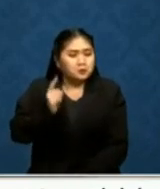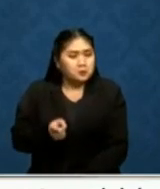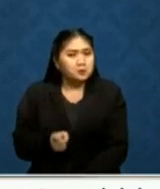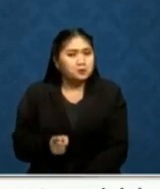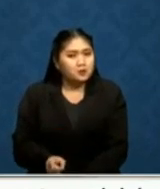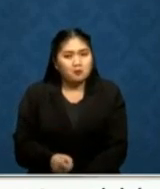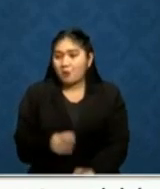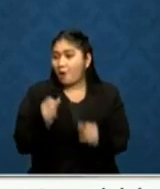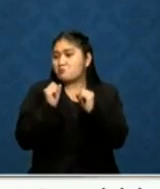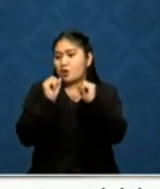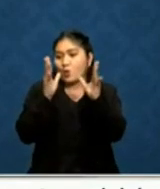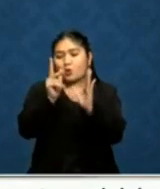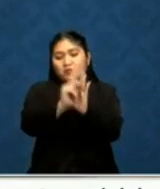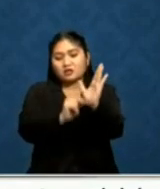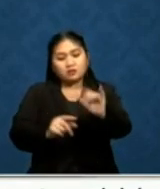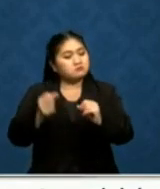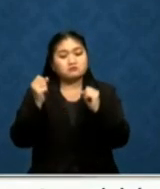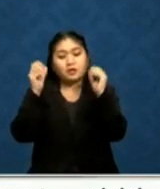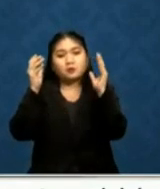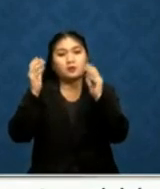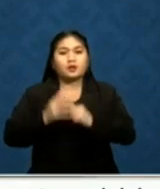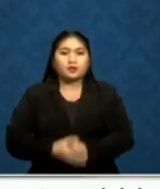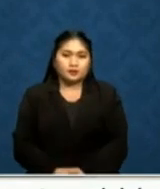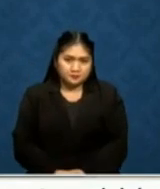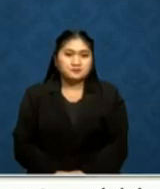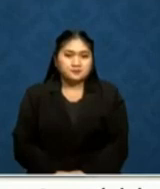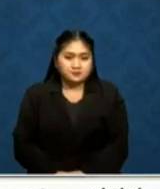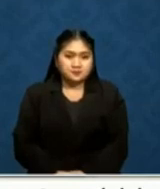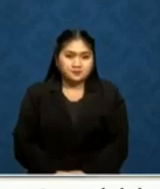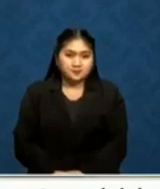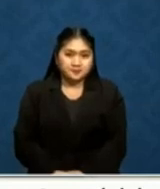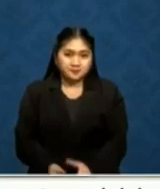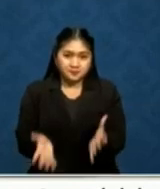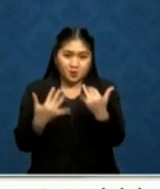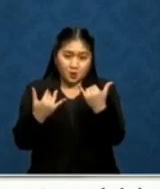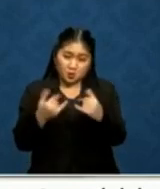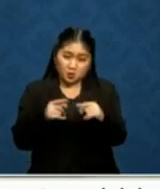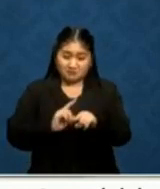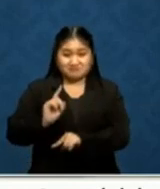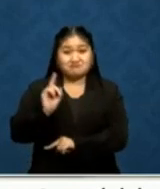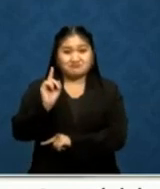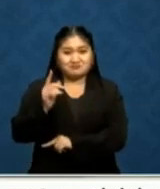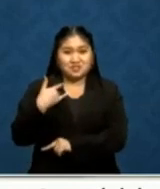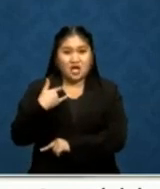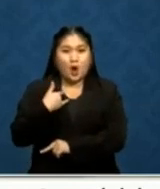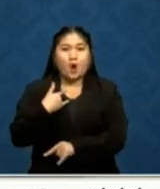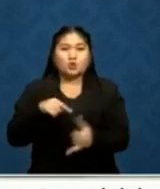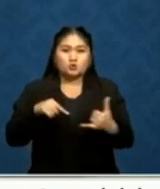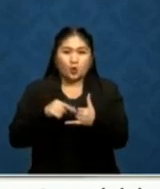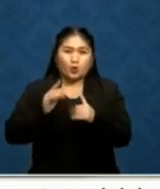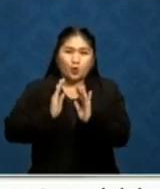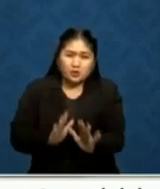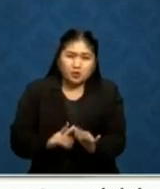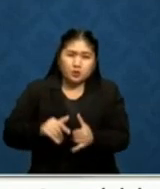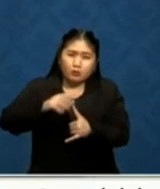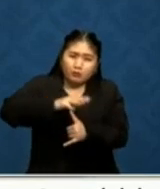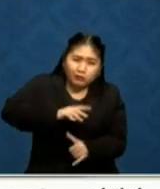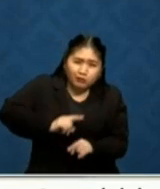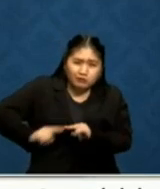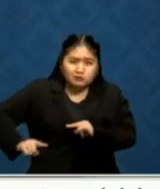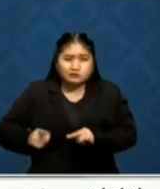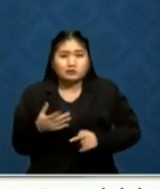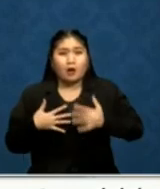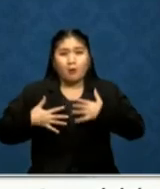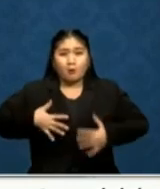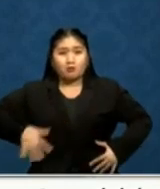โดยไม่เกรงกลัวต่อกฎหมายแต่อย่างใดท่านประธานคะในปัจจุบันนี้เหยื่อจากการคุกคามทางเพศไม่ได้มีเฉพาะ